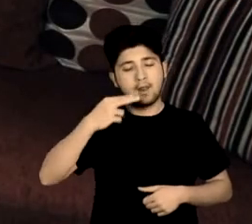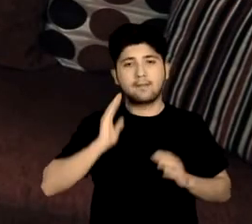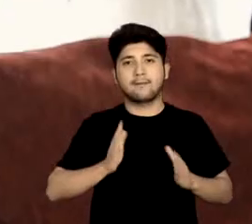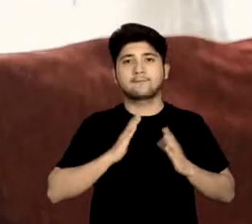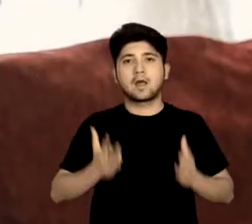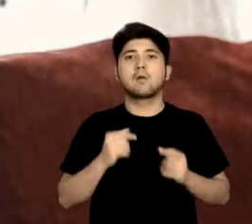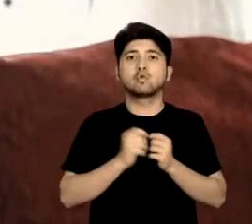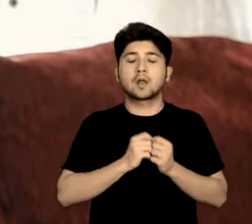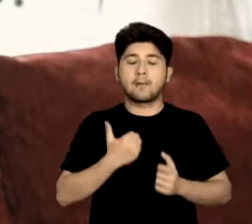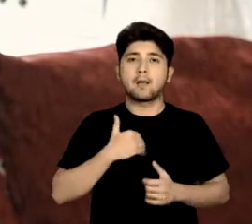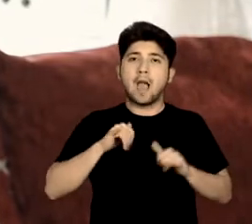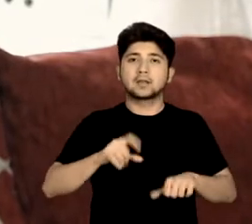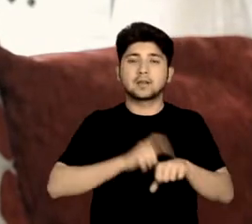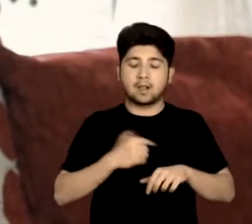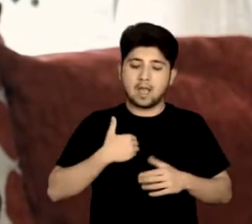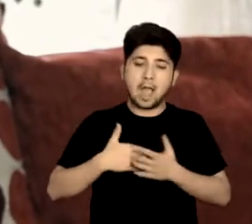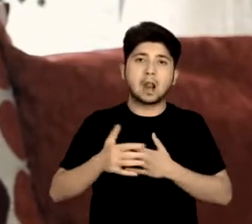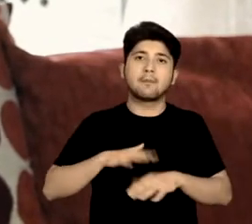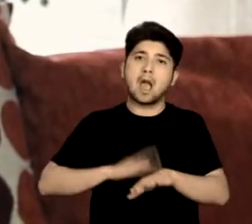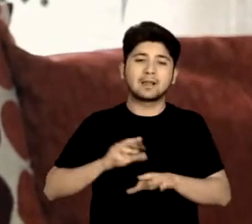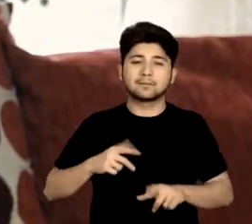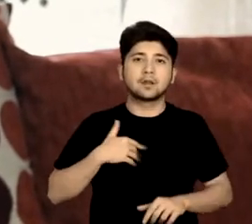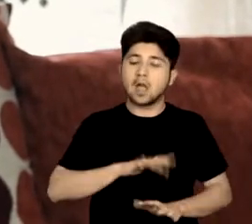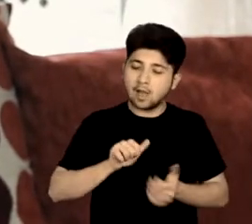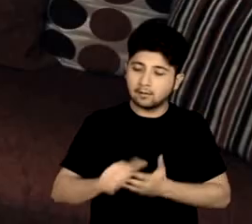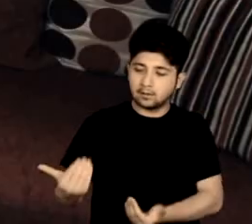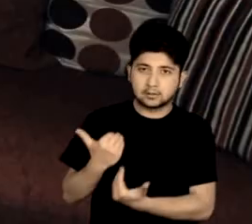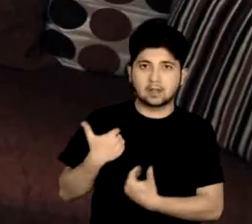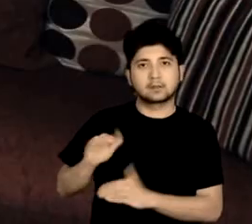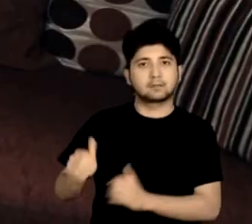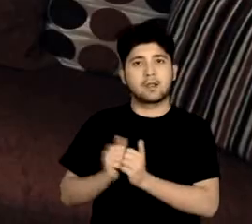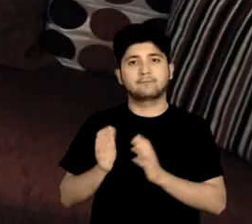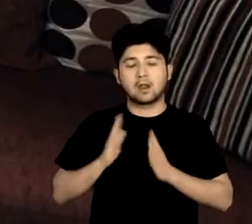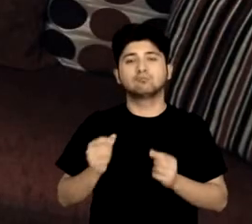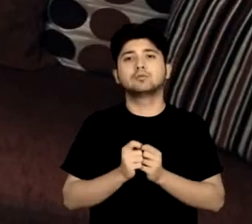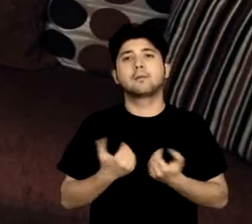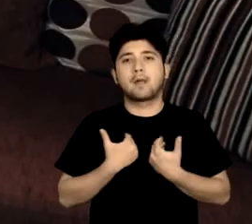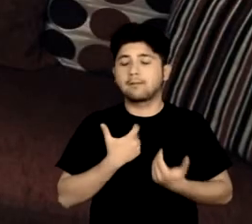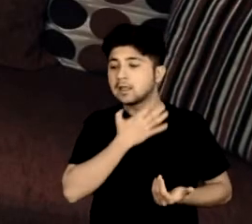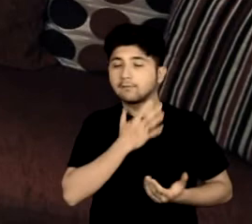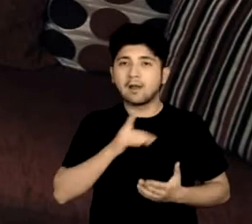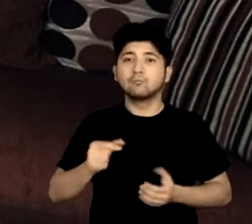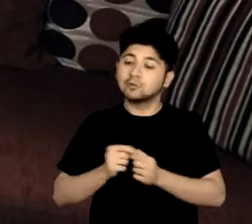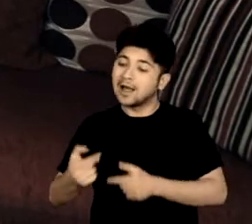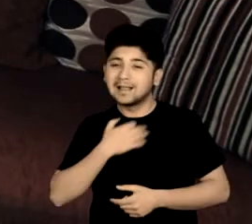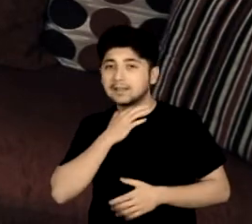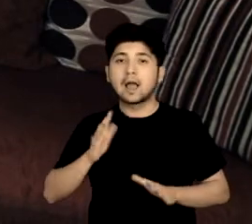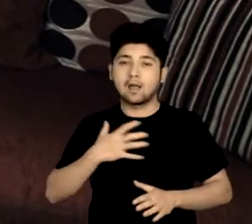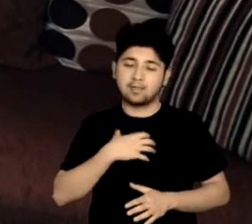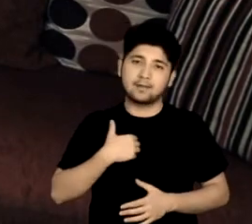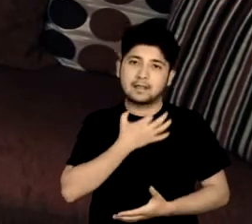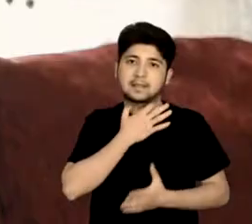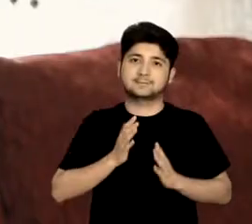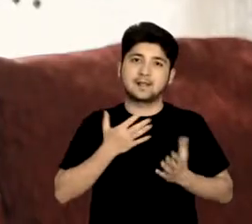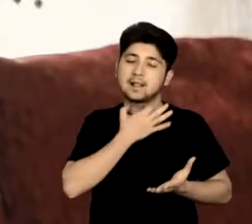arkasından. Büşra benim aynı zamanda elim, ayağım, her şeyim. Sağ olum. Yani benim benim Büşra'ya ihtiyacım var, onun bana ihtiyacı yok da her